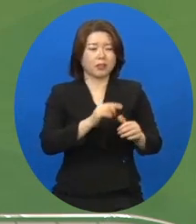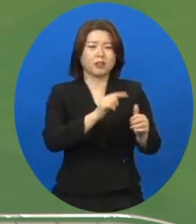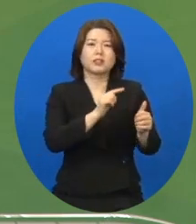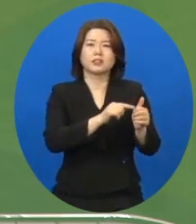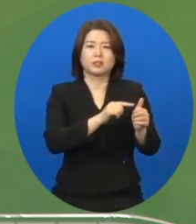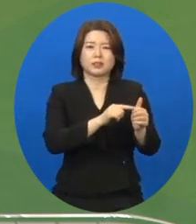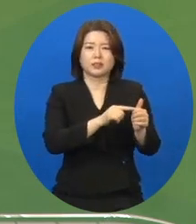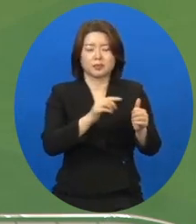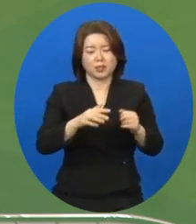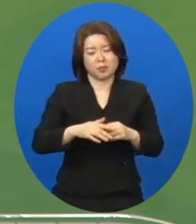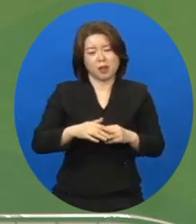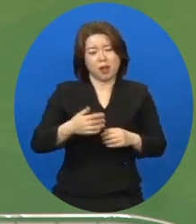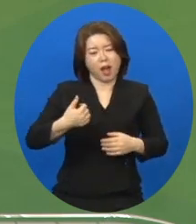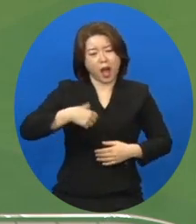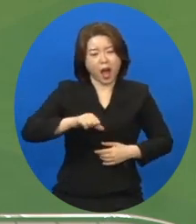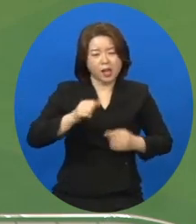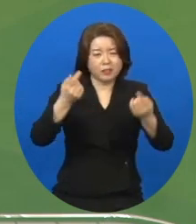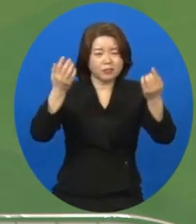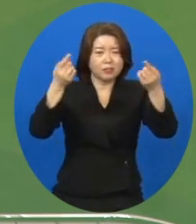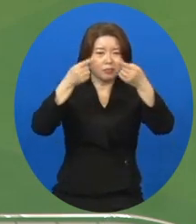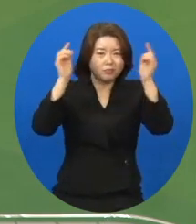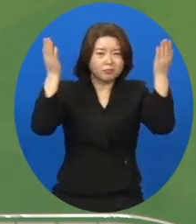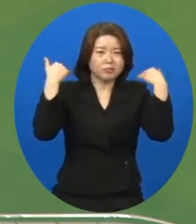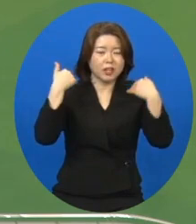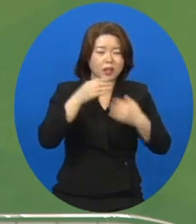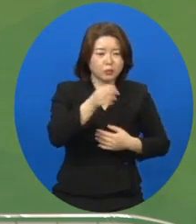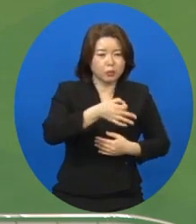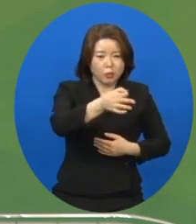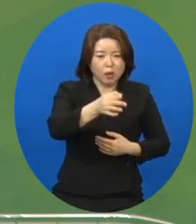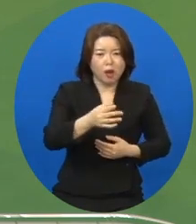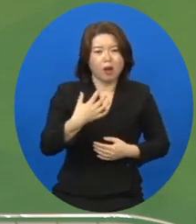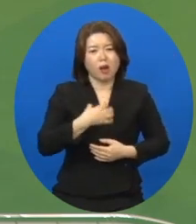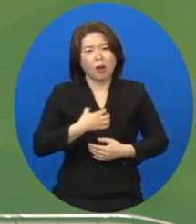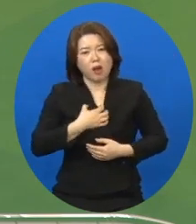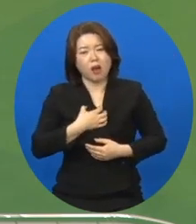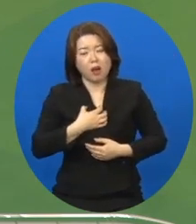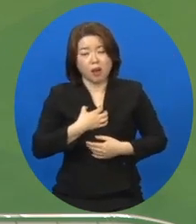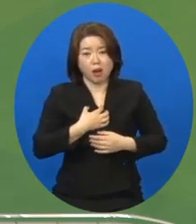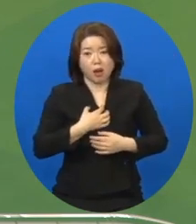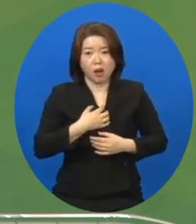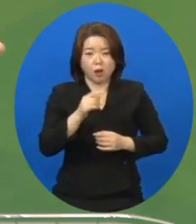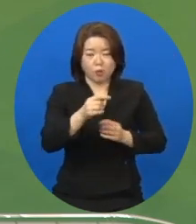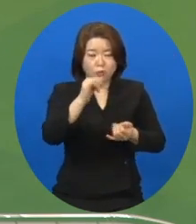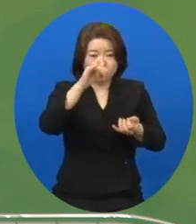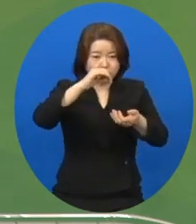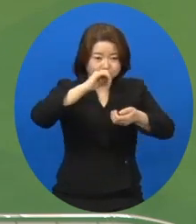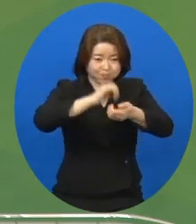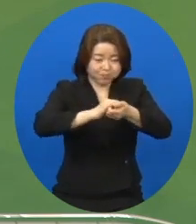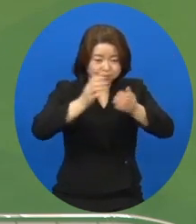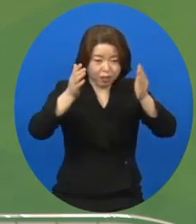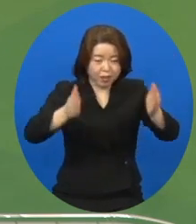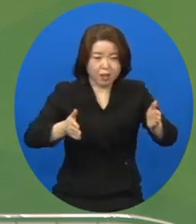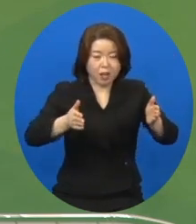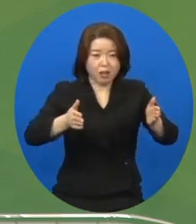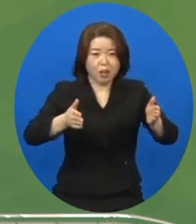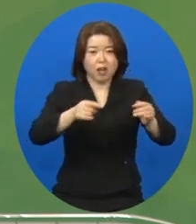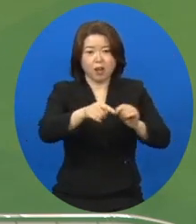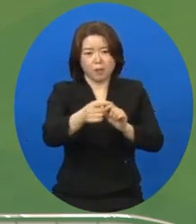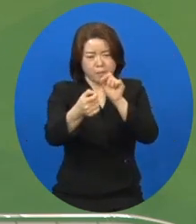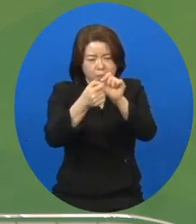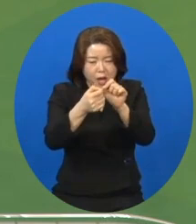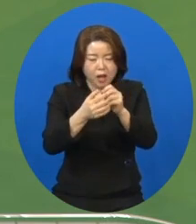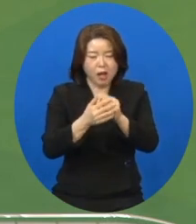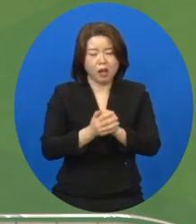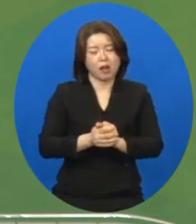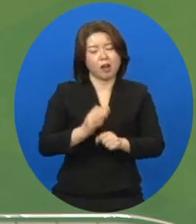문제인 거죠. 이제 등록 날이 바로 앞에 왔는데 하나님은 도대체 어떻게 하시려고 하실까?